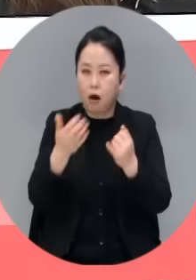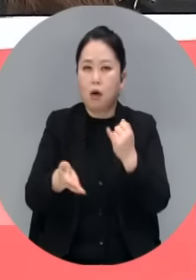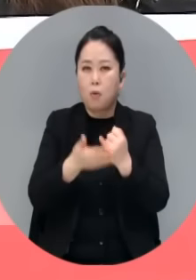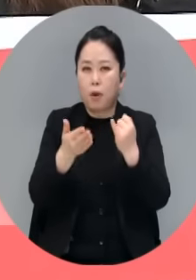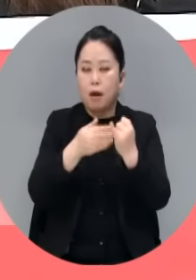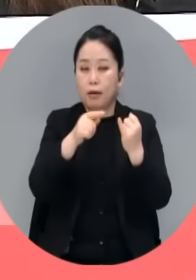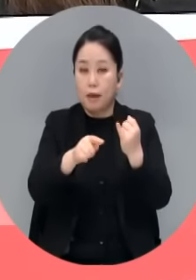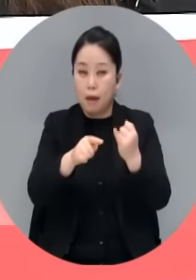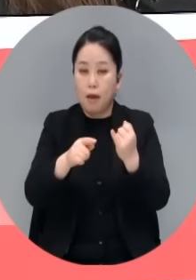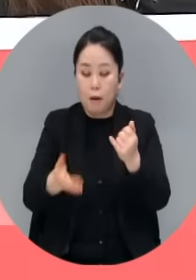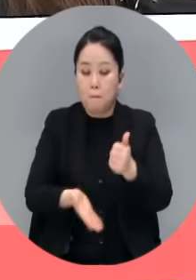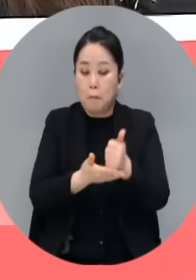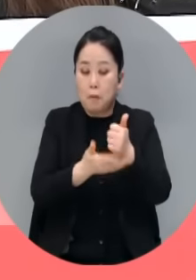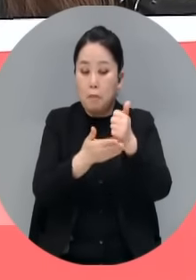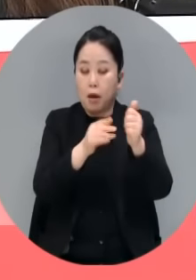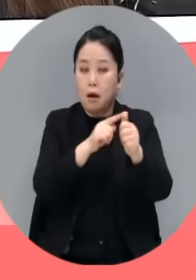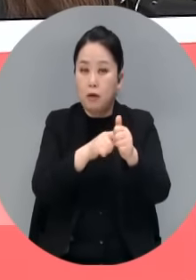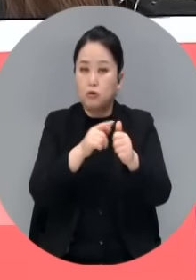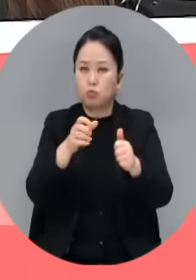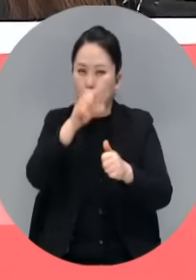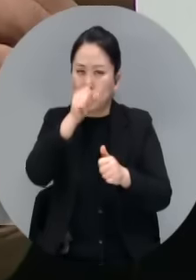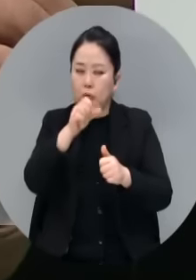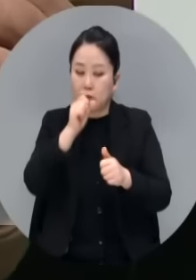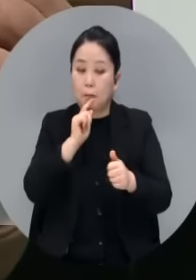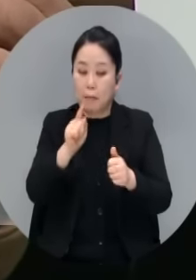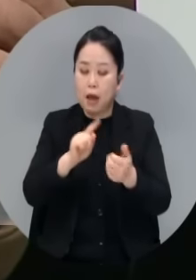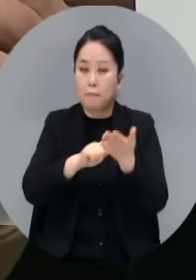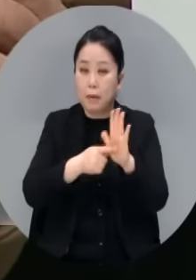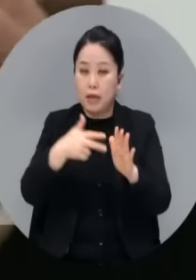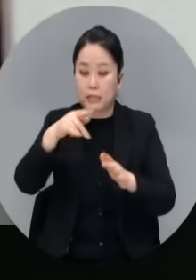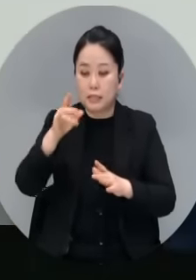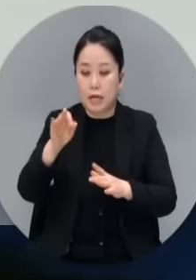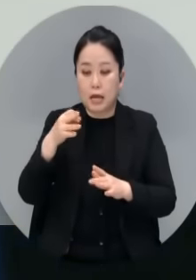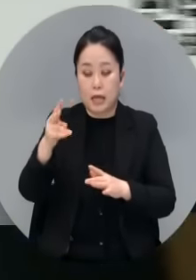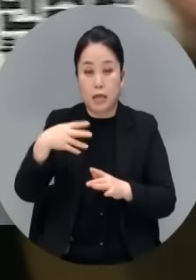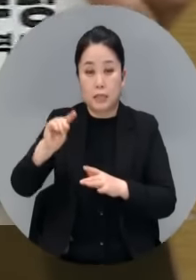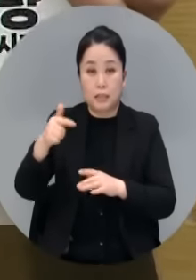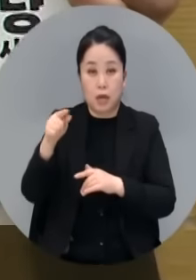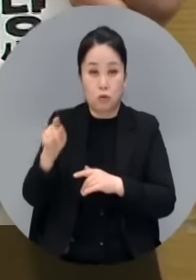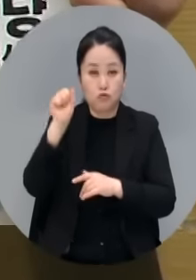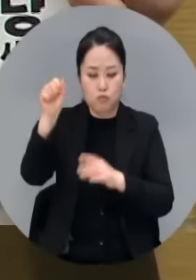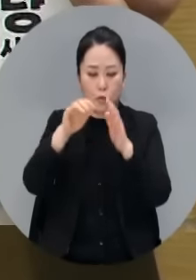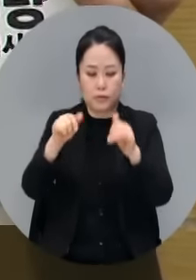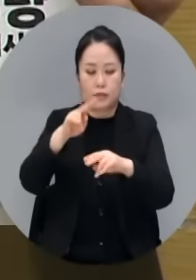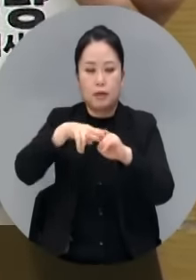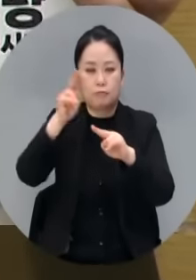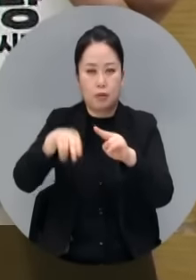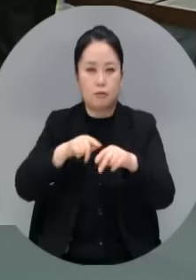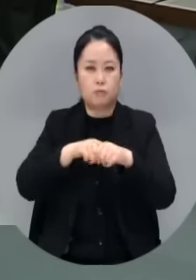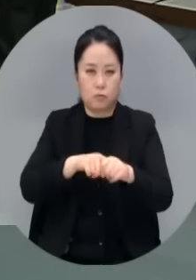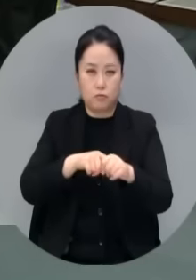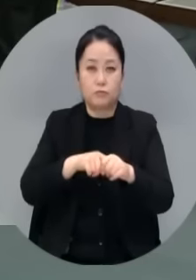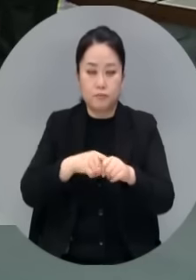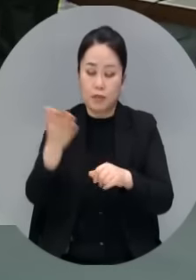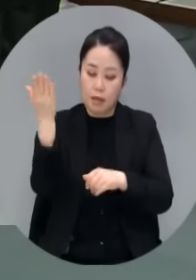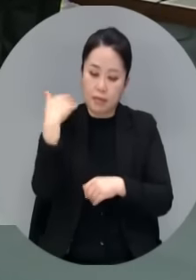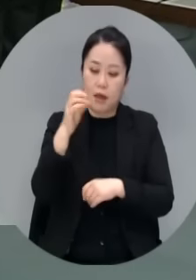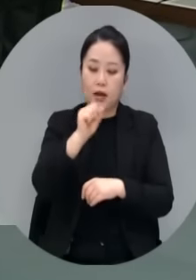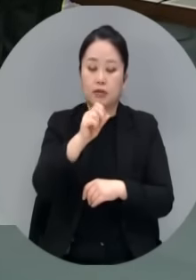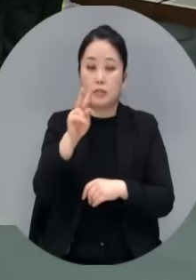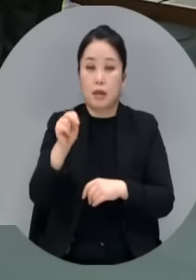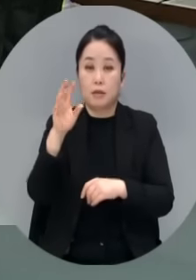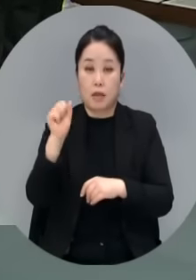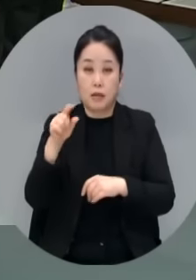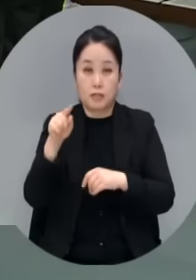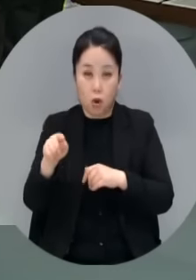국민의힘 수영구 장혜찬 예비후보의 사퇴를 촉구했습니다. 이들은 장 후보가 과거 SNS를 통해 문란한